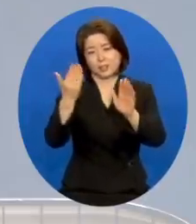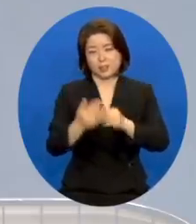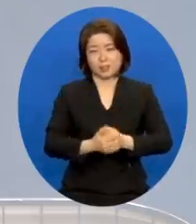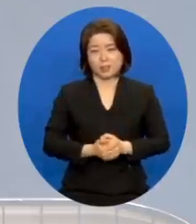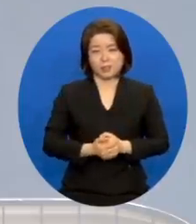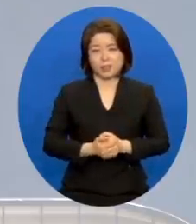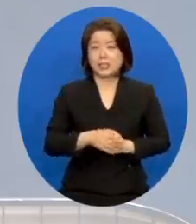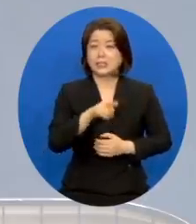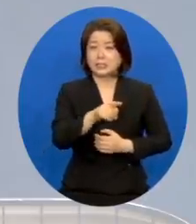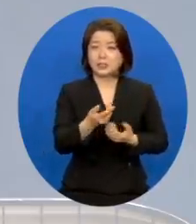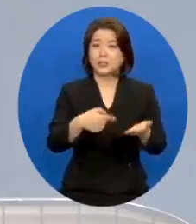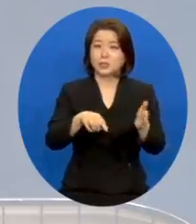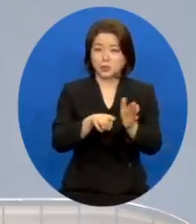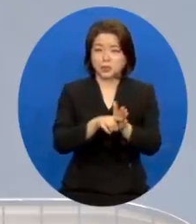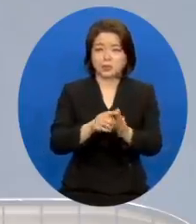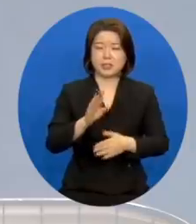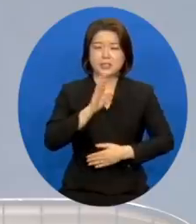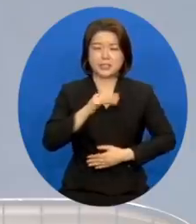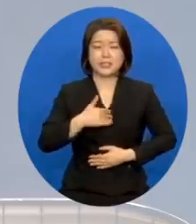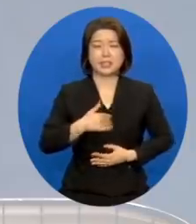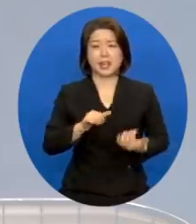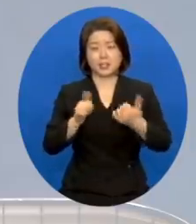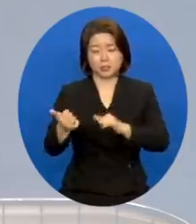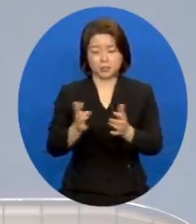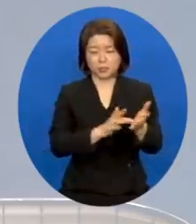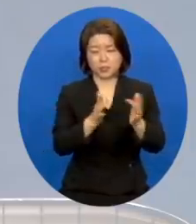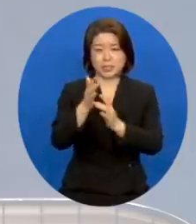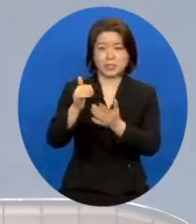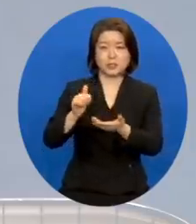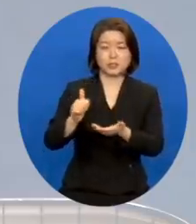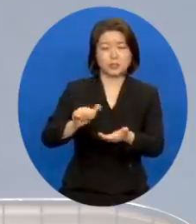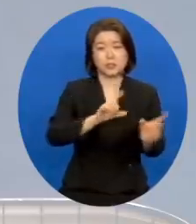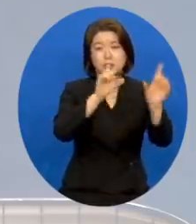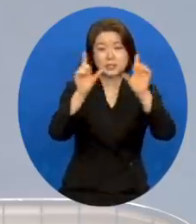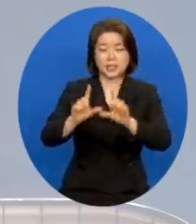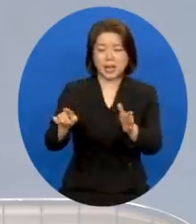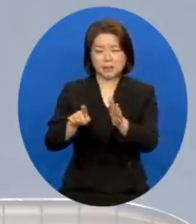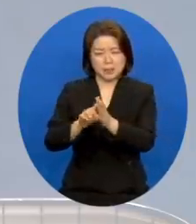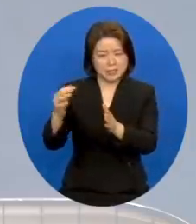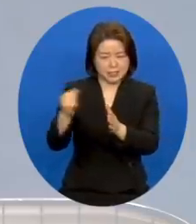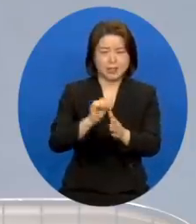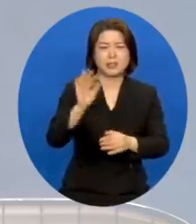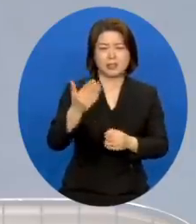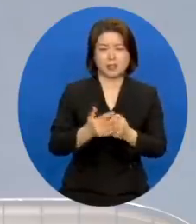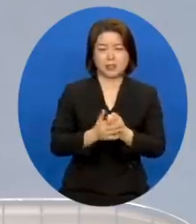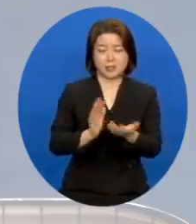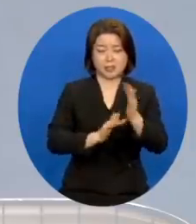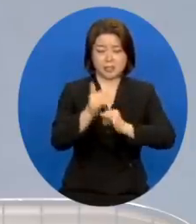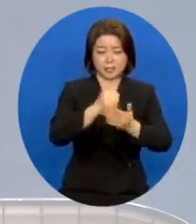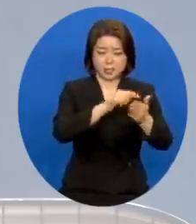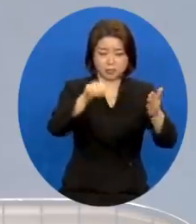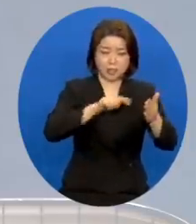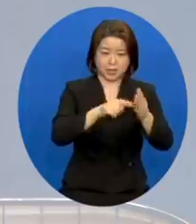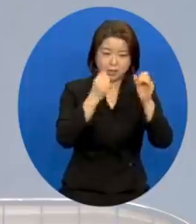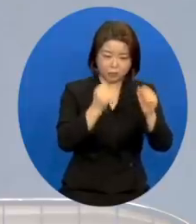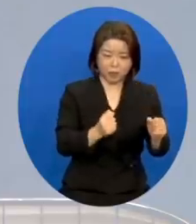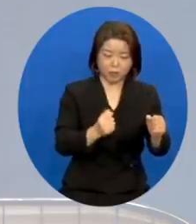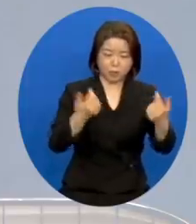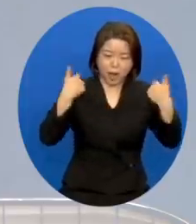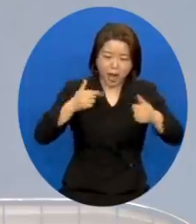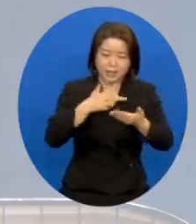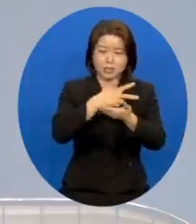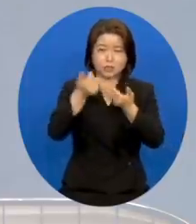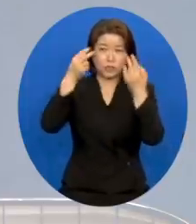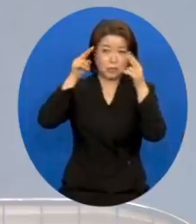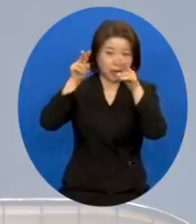그러려면 칭찬하는 죽고 예수로 사는 믿음으로 살아요 예수님만 해고하고 항상 주님 바라 봐야